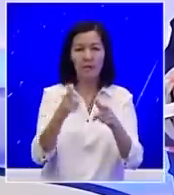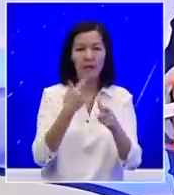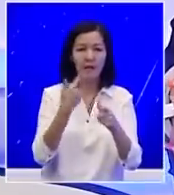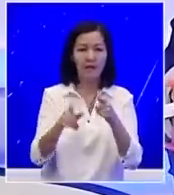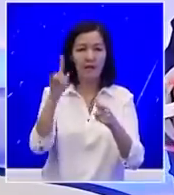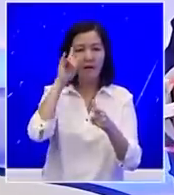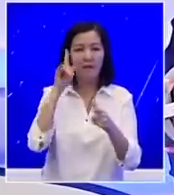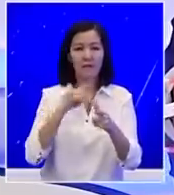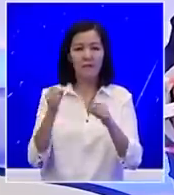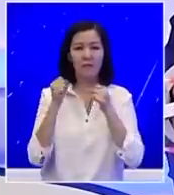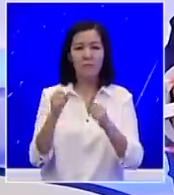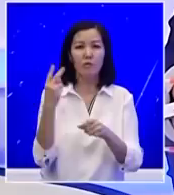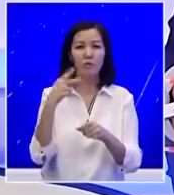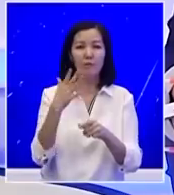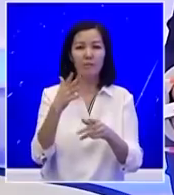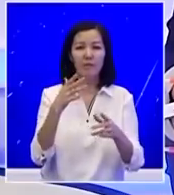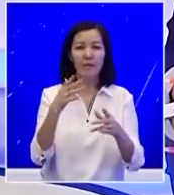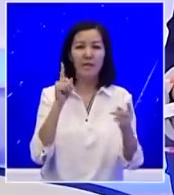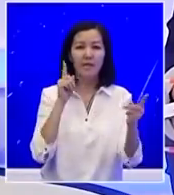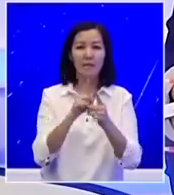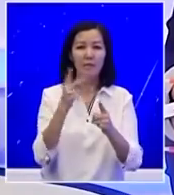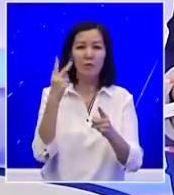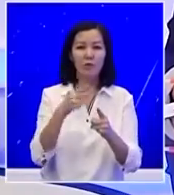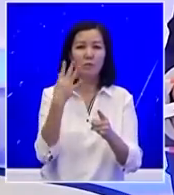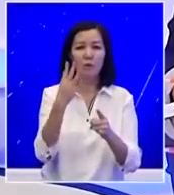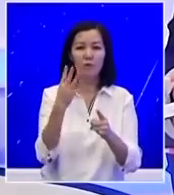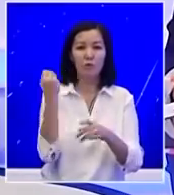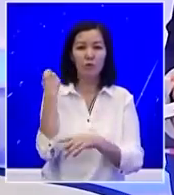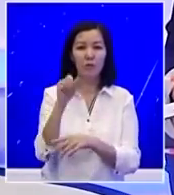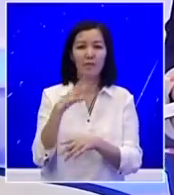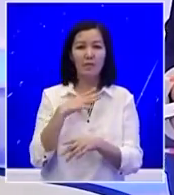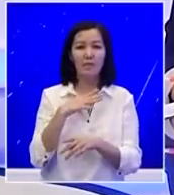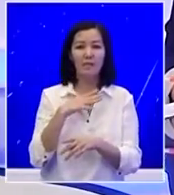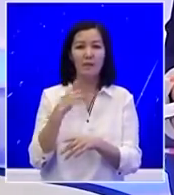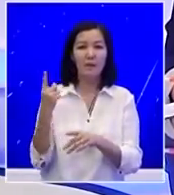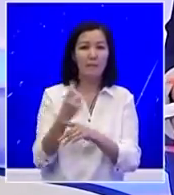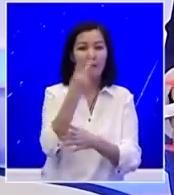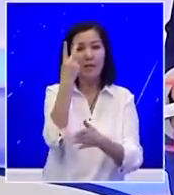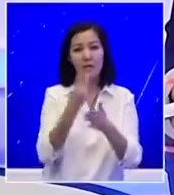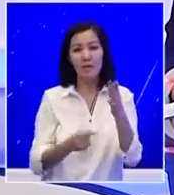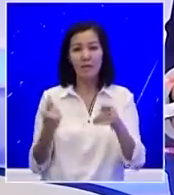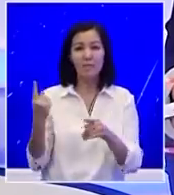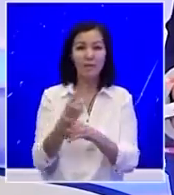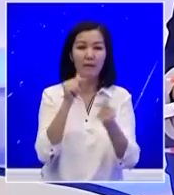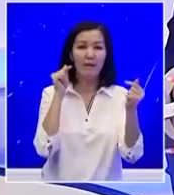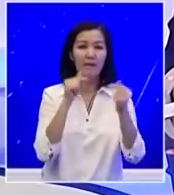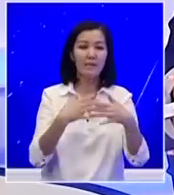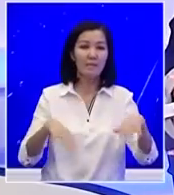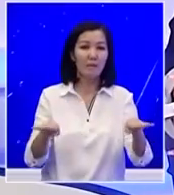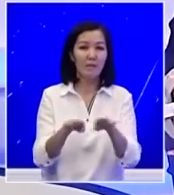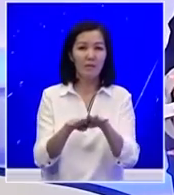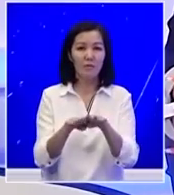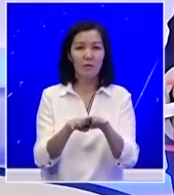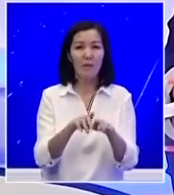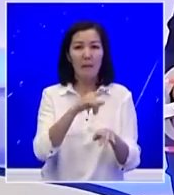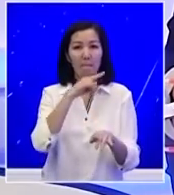аралығында қазақстандық боксшы 25 жекпе-жек өткізіп, 23 жеңіске жеткен. Бір рет жеңілген және бір рет қарсыласымен тең